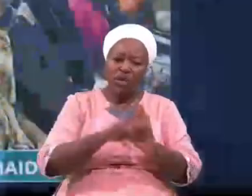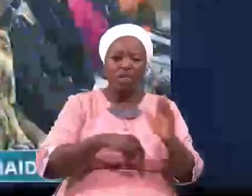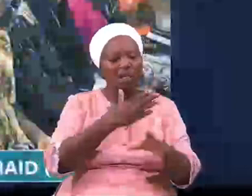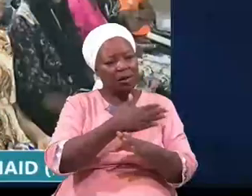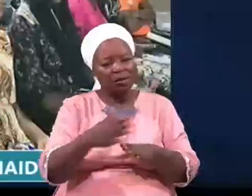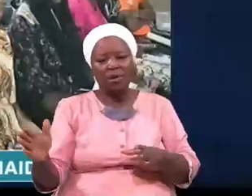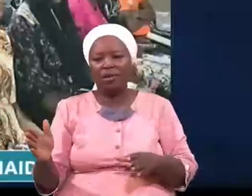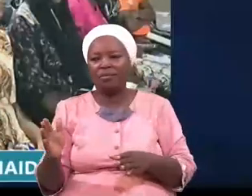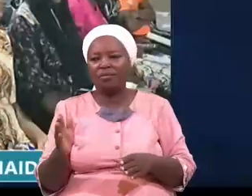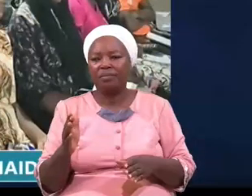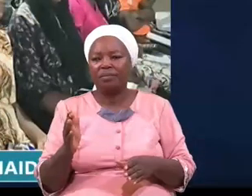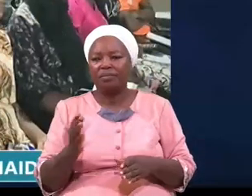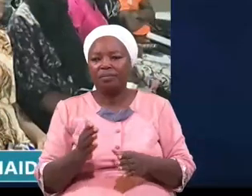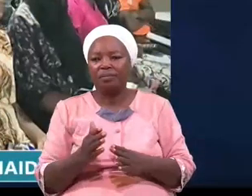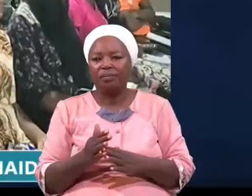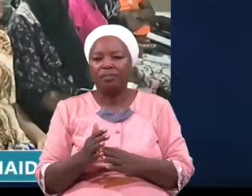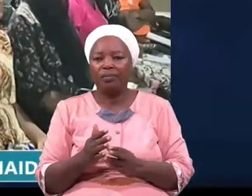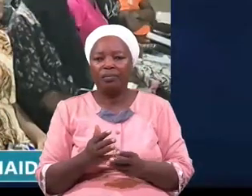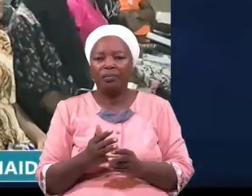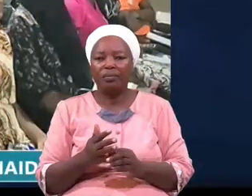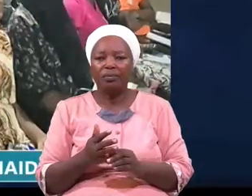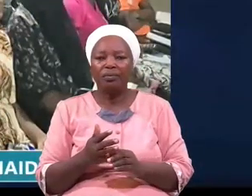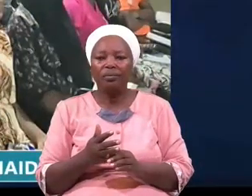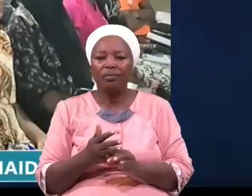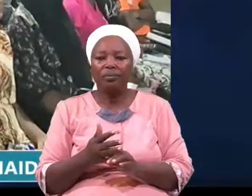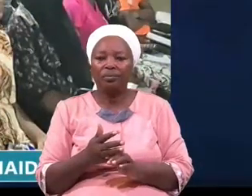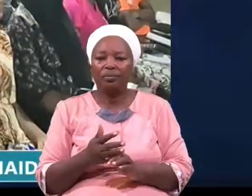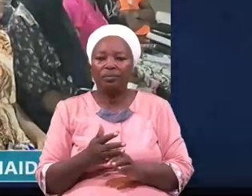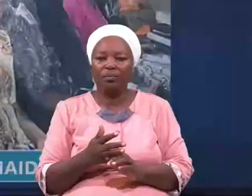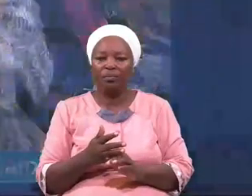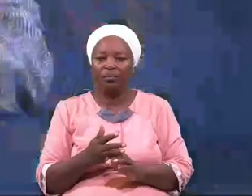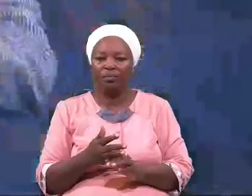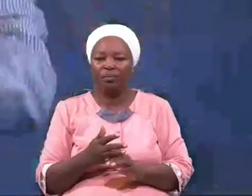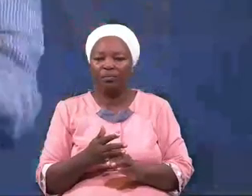Ceux qui vont la nuit voler les choses d'autrui, mais dit, ôtez ce levain-là,